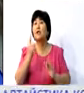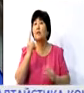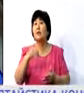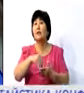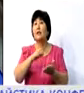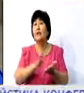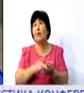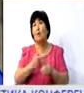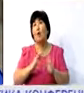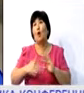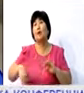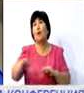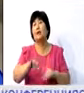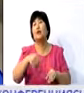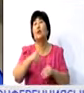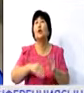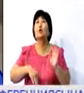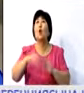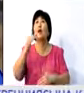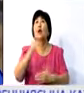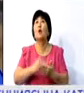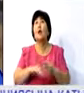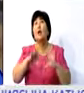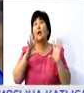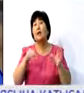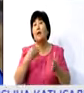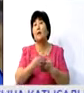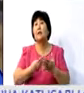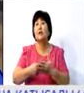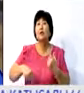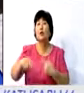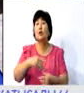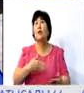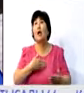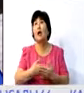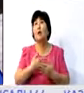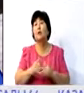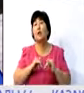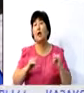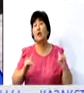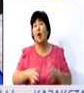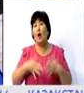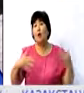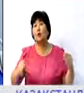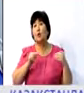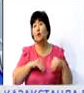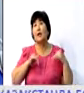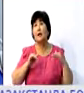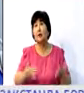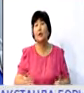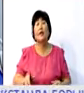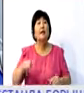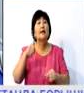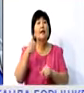тіркелген. Бұл аудандар арасындағы ең жоғары көрсеткіш. Жалпы бизнес құрылымдарының белсенділігін арттыру бағытында ауқымды жұмыстар атқарылды. Ең